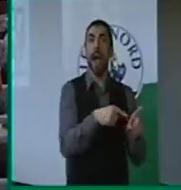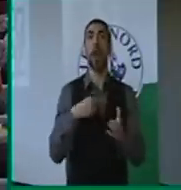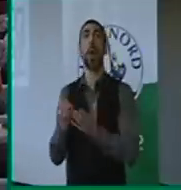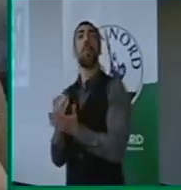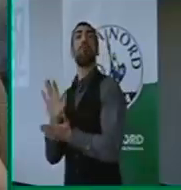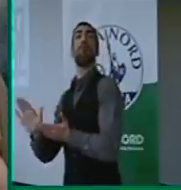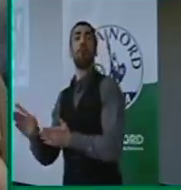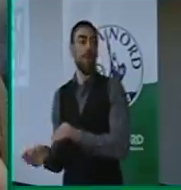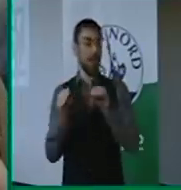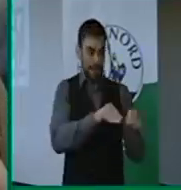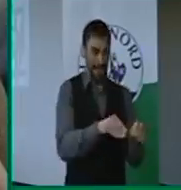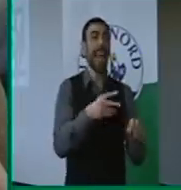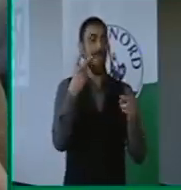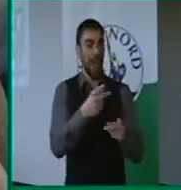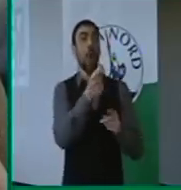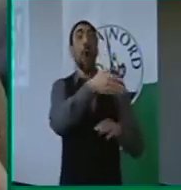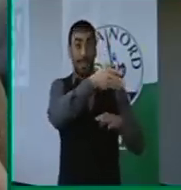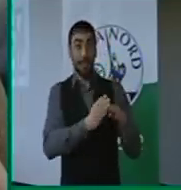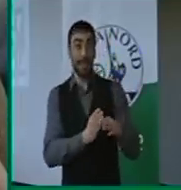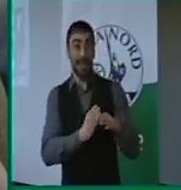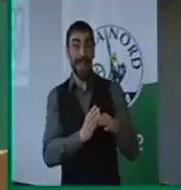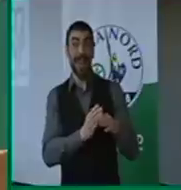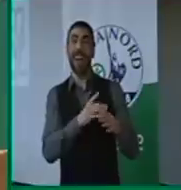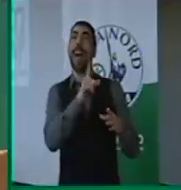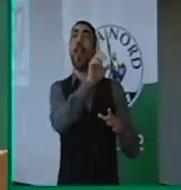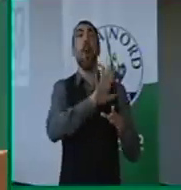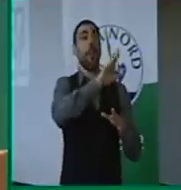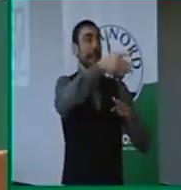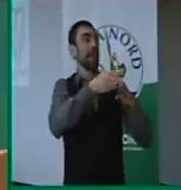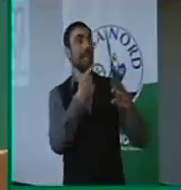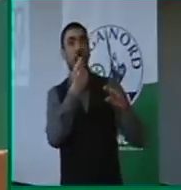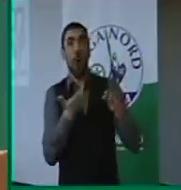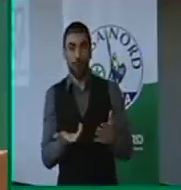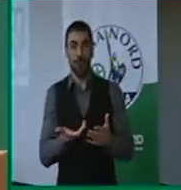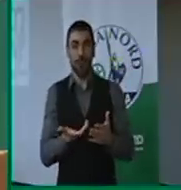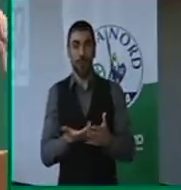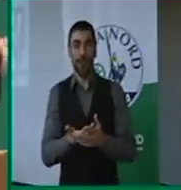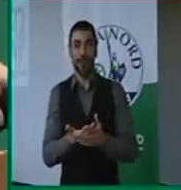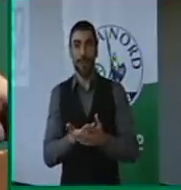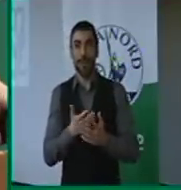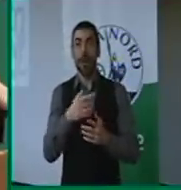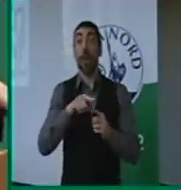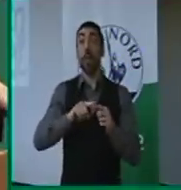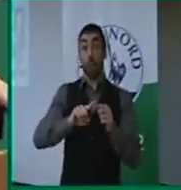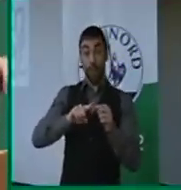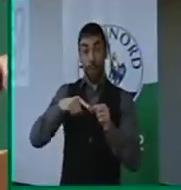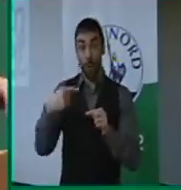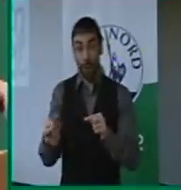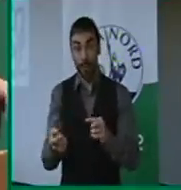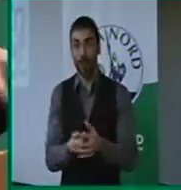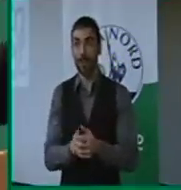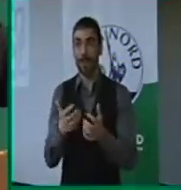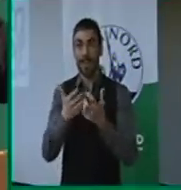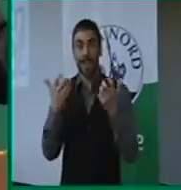prodotti che costano la metà dei prodotti fatti in Lombardia dopo 2 secondi